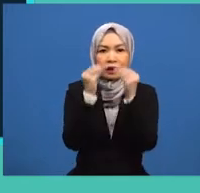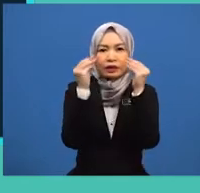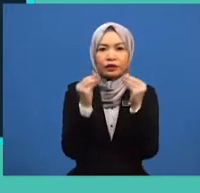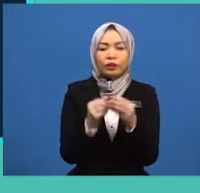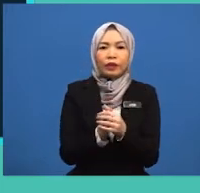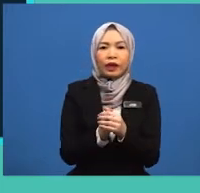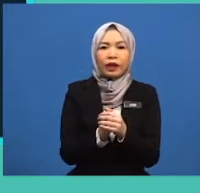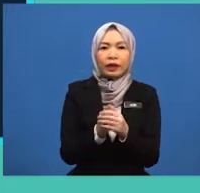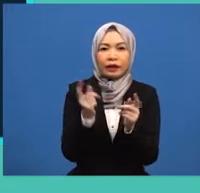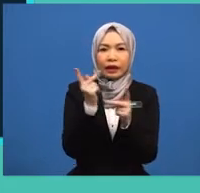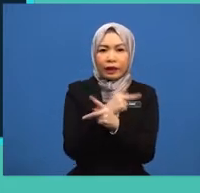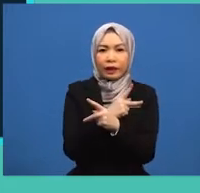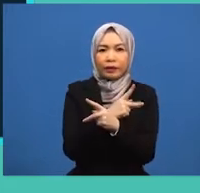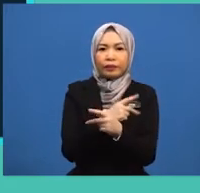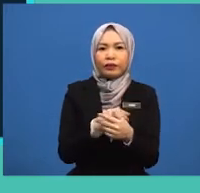nombor.